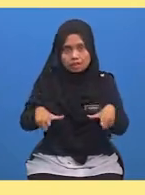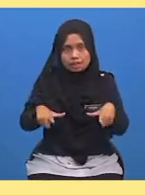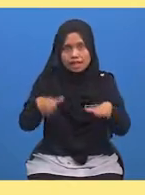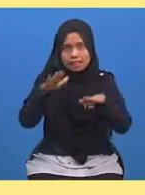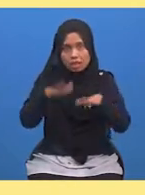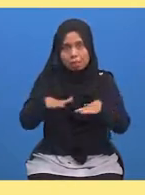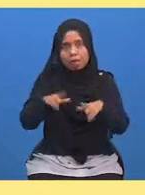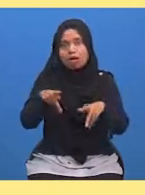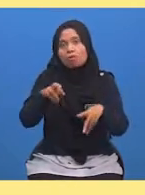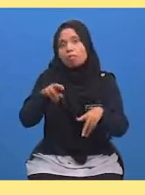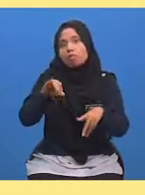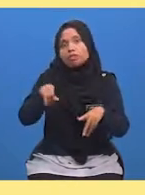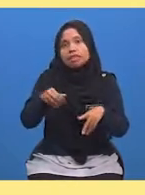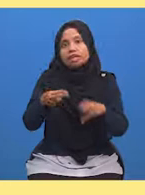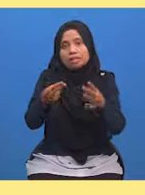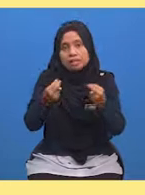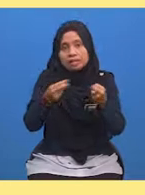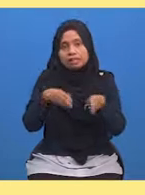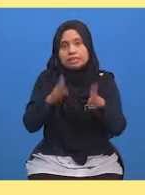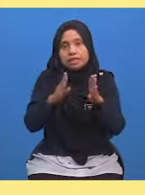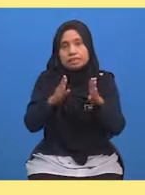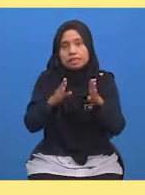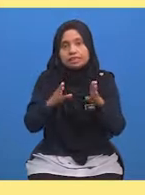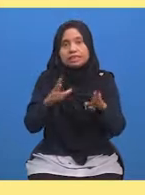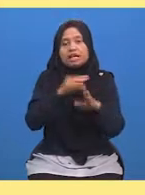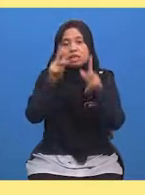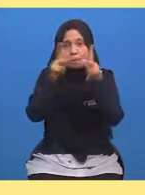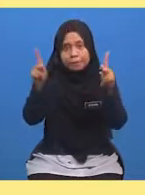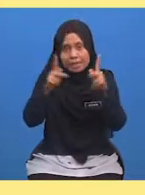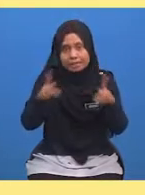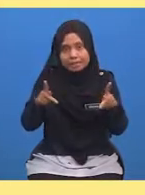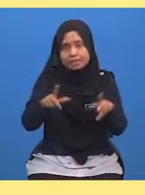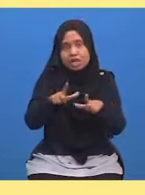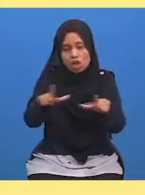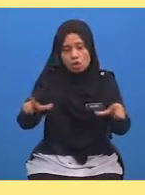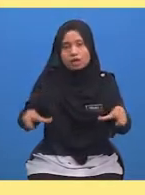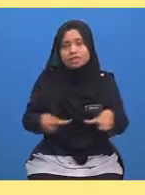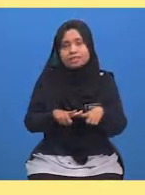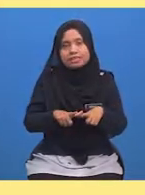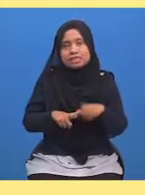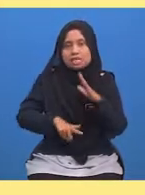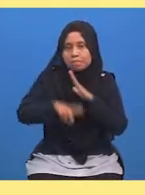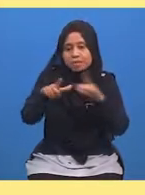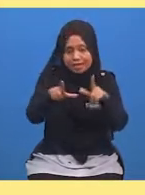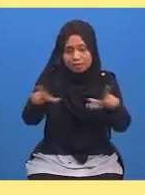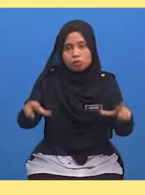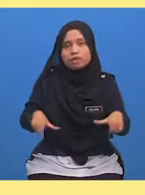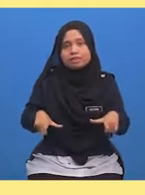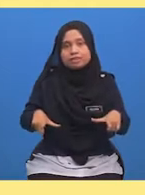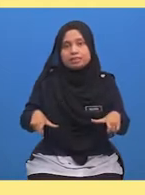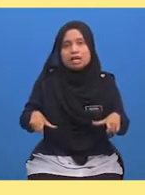projek hendak dijalankan serta pelan lokasi, kelebihan lokasi,